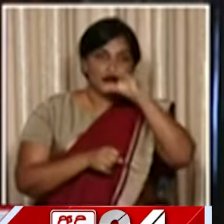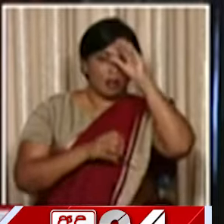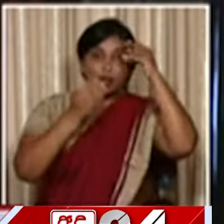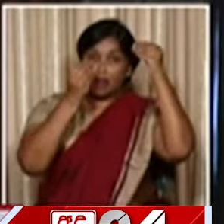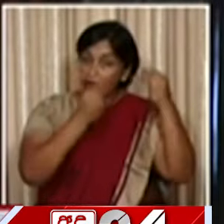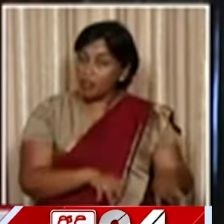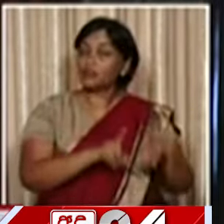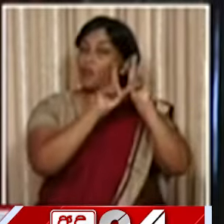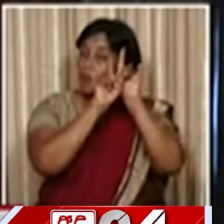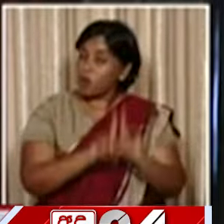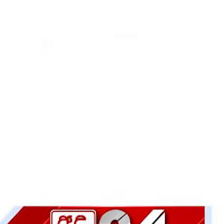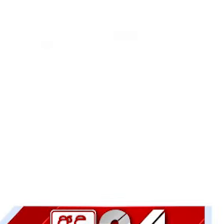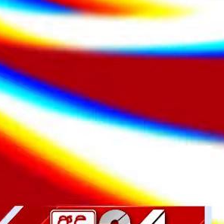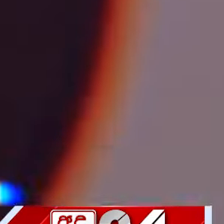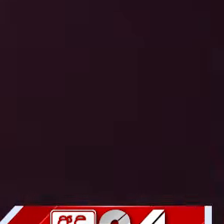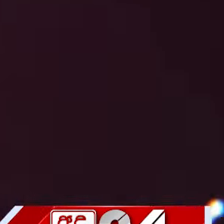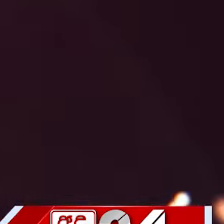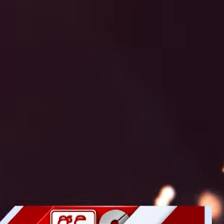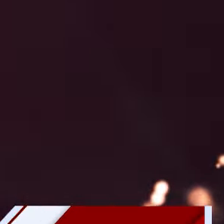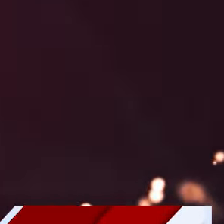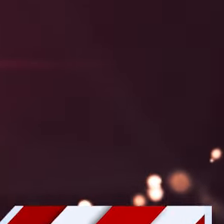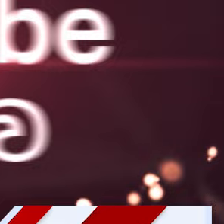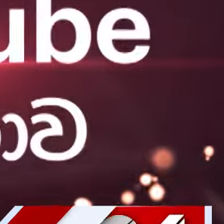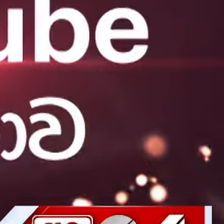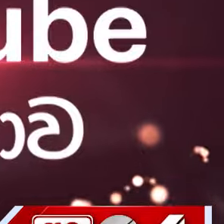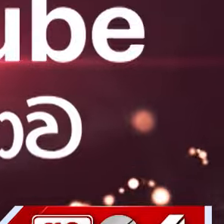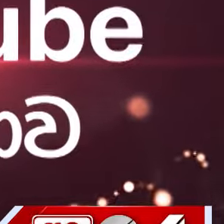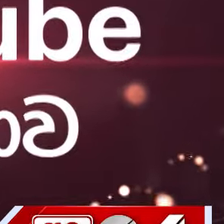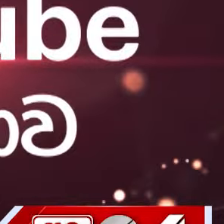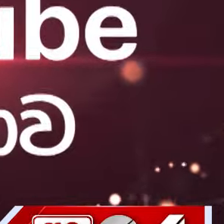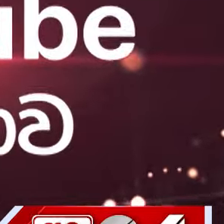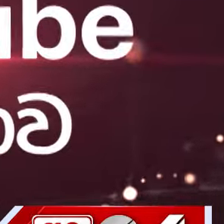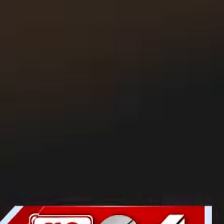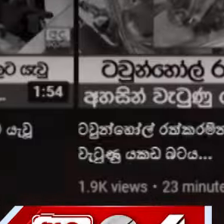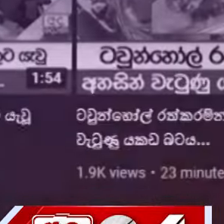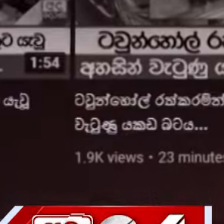වැටිච්ච වලේම තමයි වට්ටන්න හදන්නේ අද දෙරණ YouTube